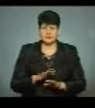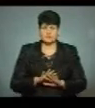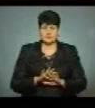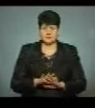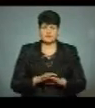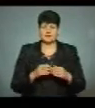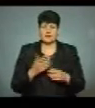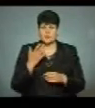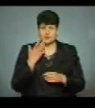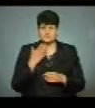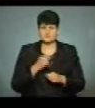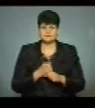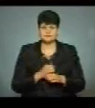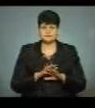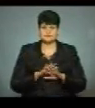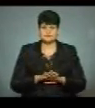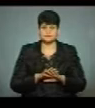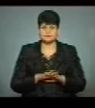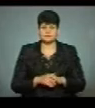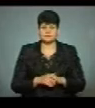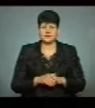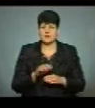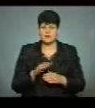руки, коли ми робимо натиск, не відриваємо.